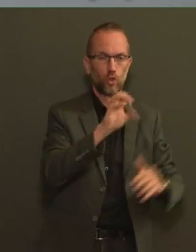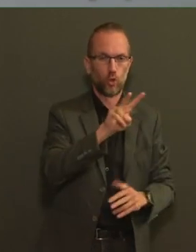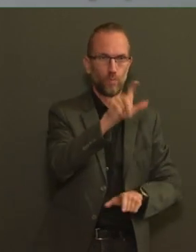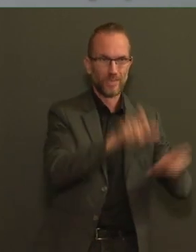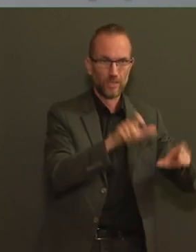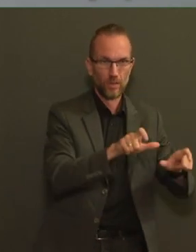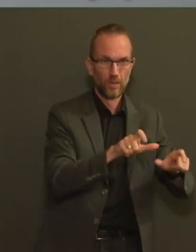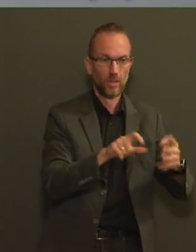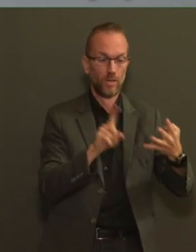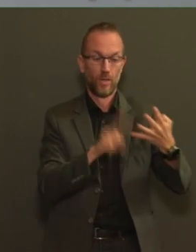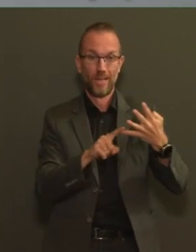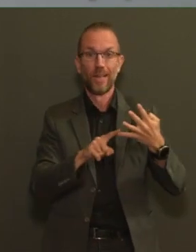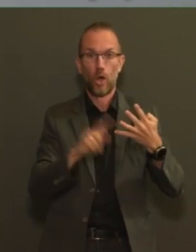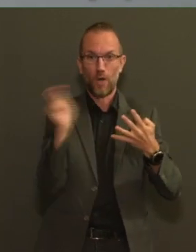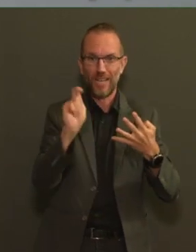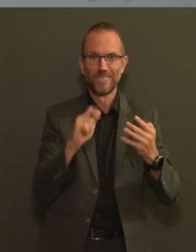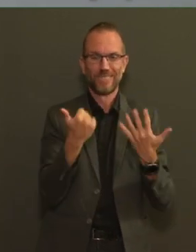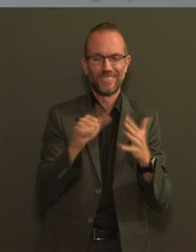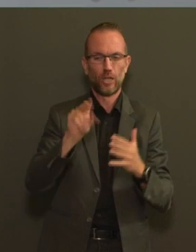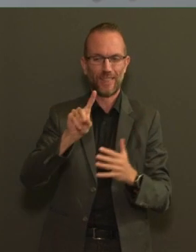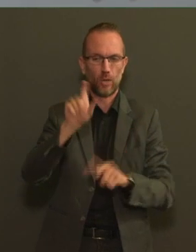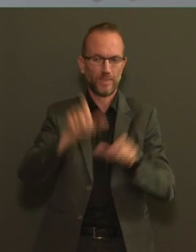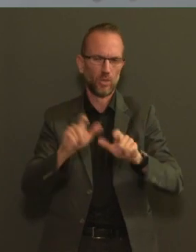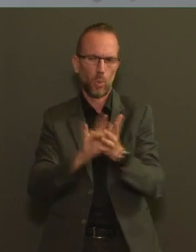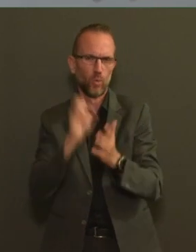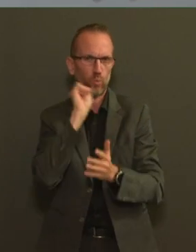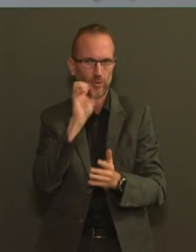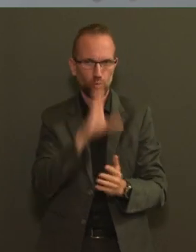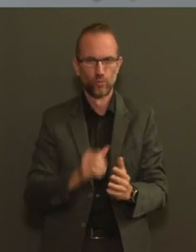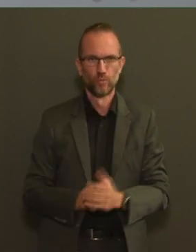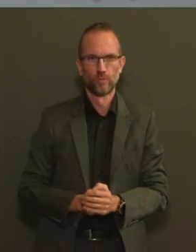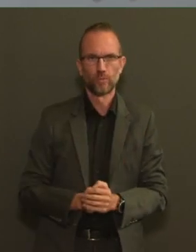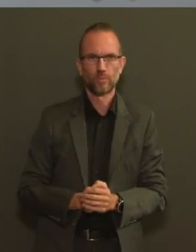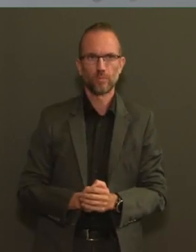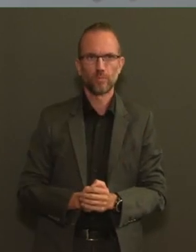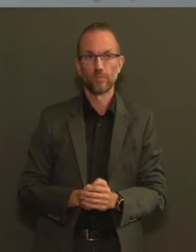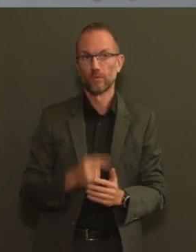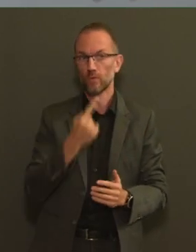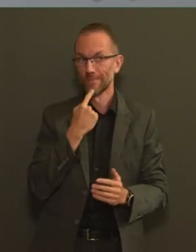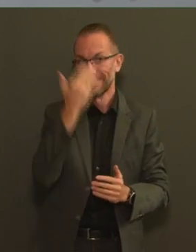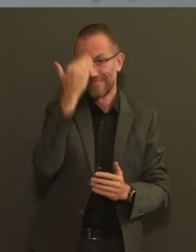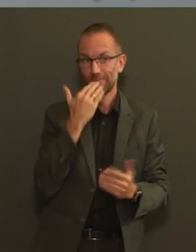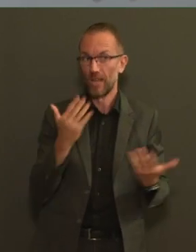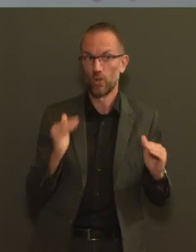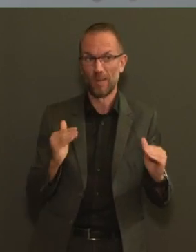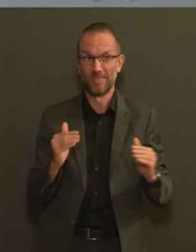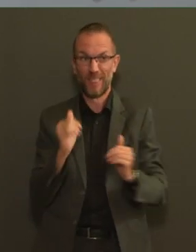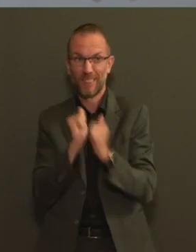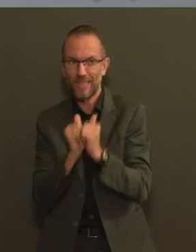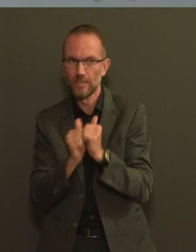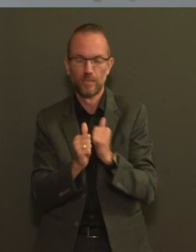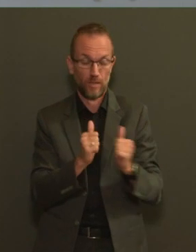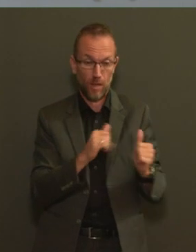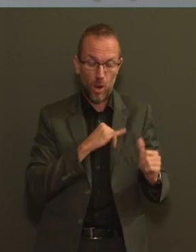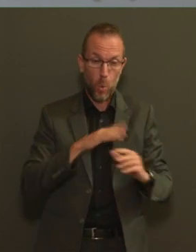Alors vous le savez, vous l'entendez dans la presse aussi, la capacité de testing est mise sous pression, entre autres dans la réalisation des tests, dans tout